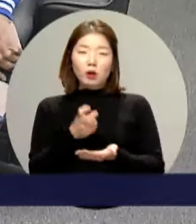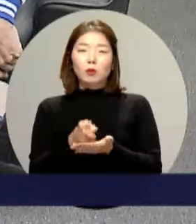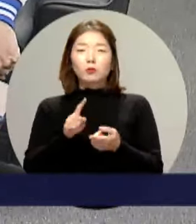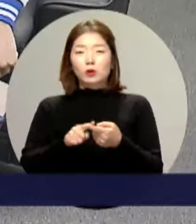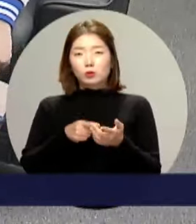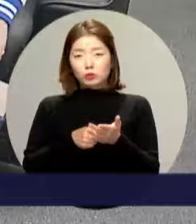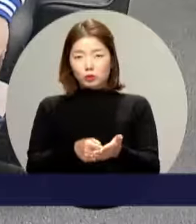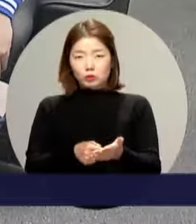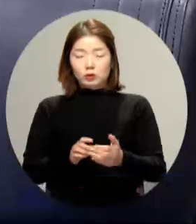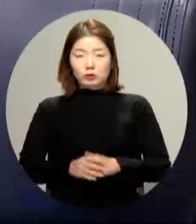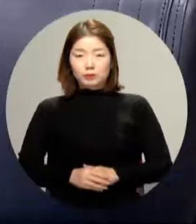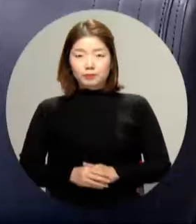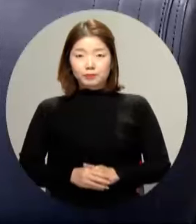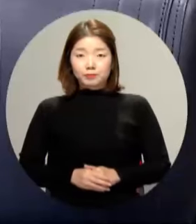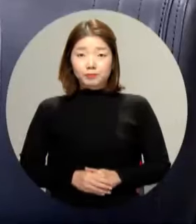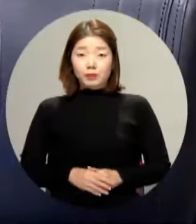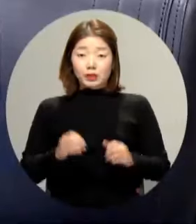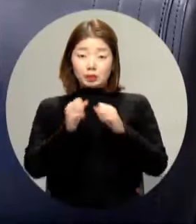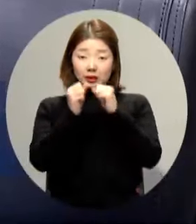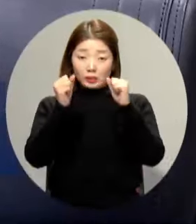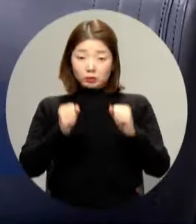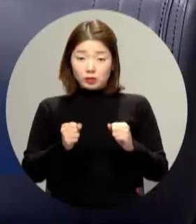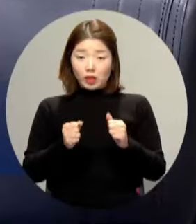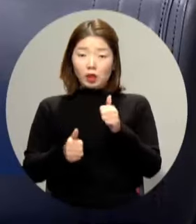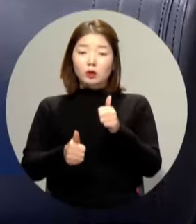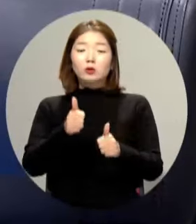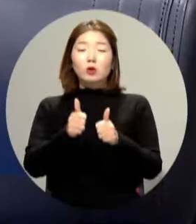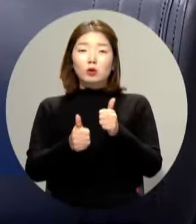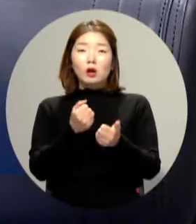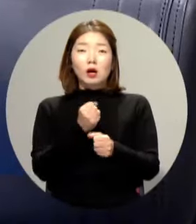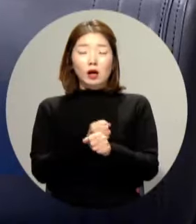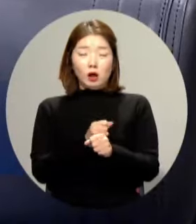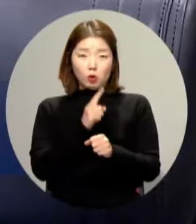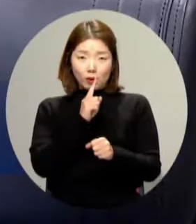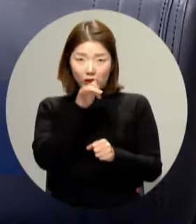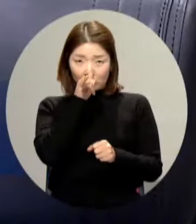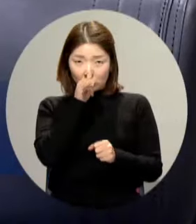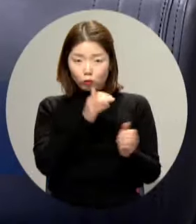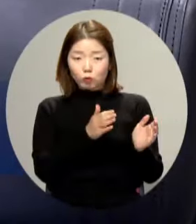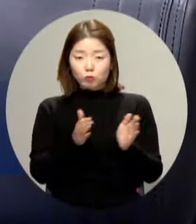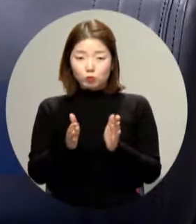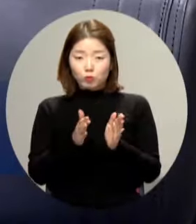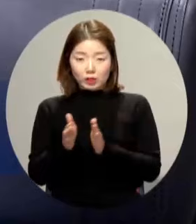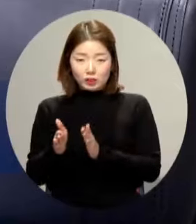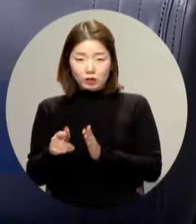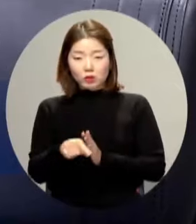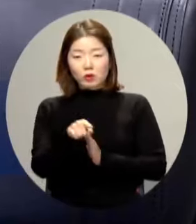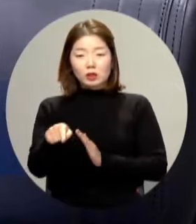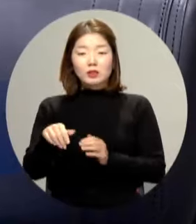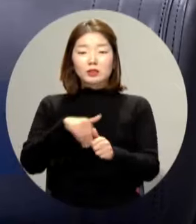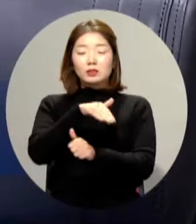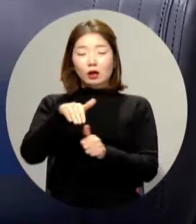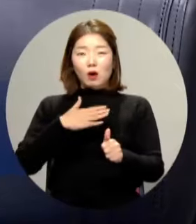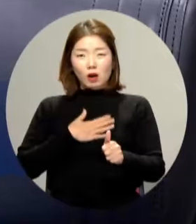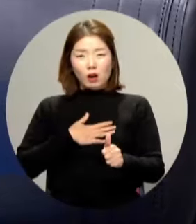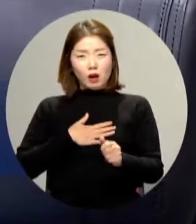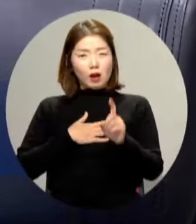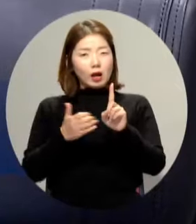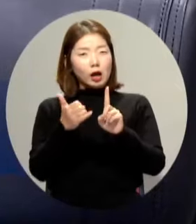피력했습니다. 제대로 된 시스템 공천을 하시겠다는 게 의지이시고 또 그 준비하는 신무진들도 그런 상황이기